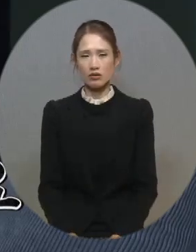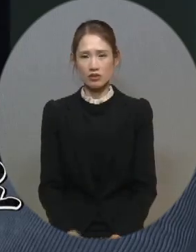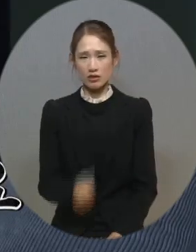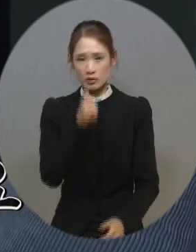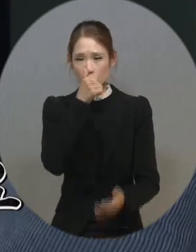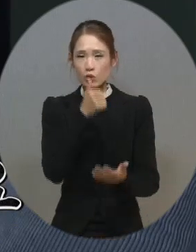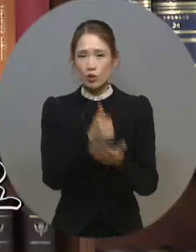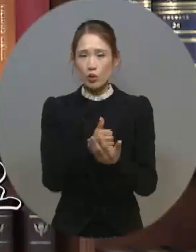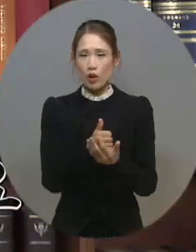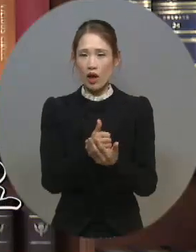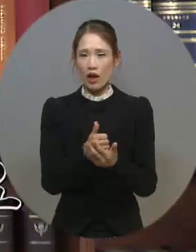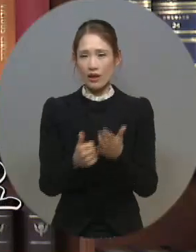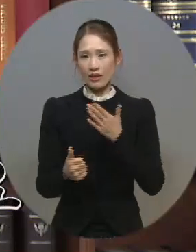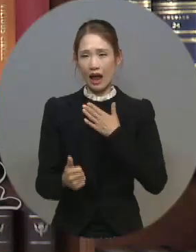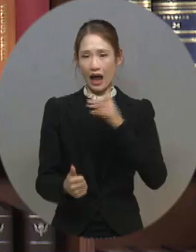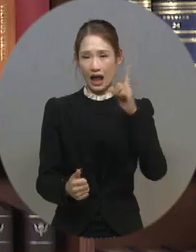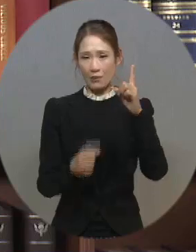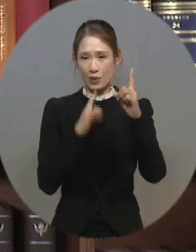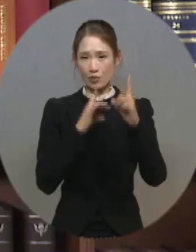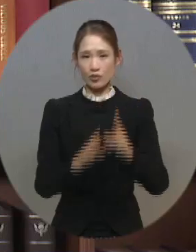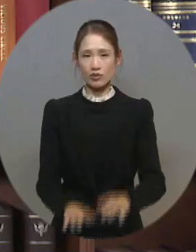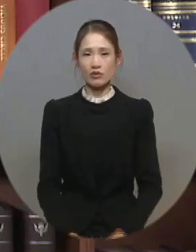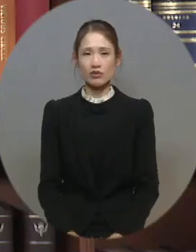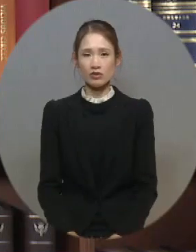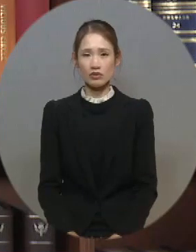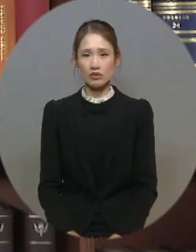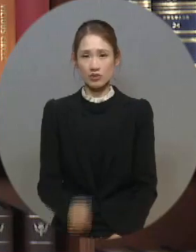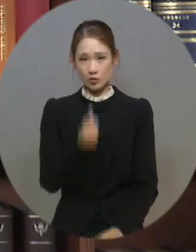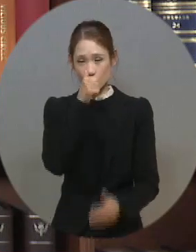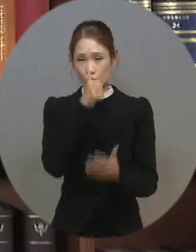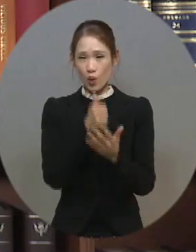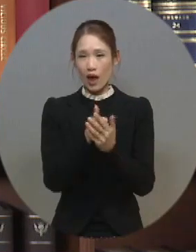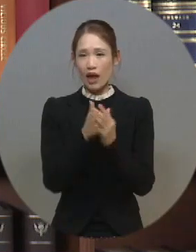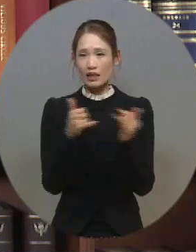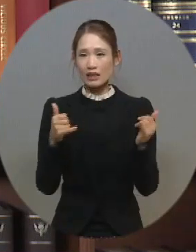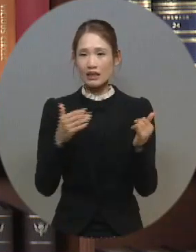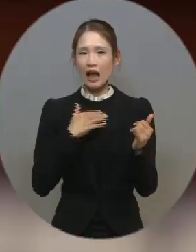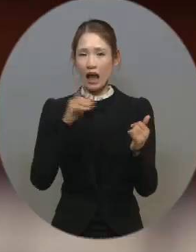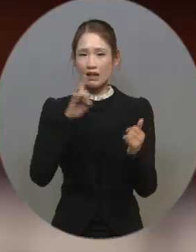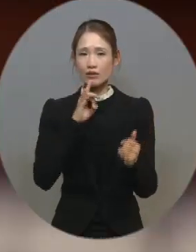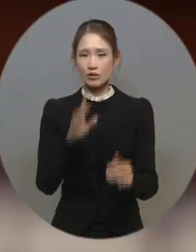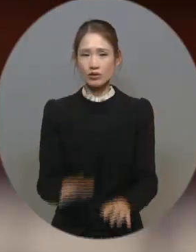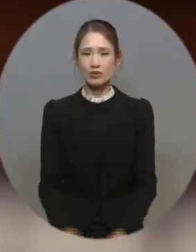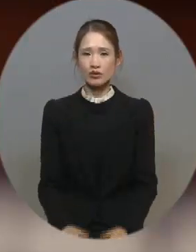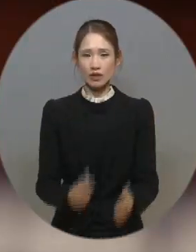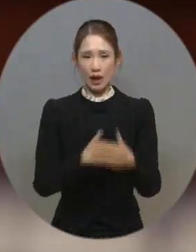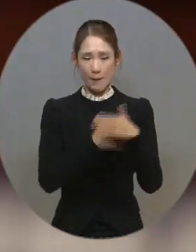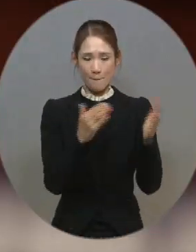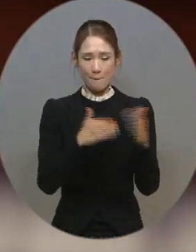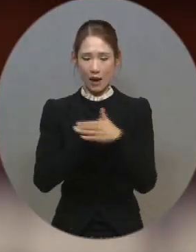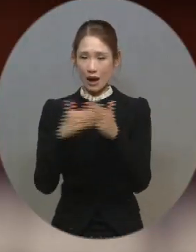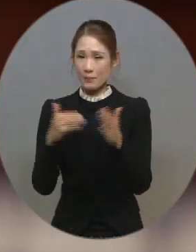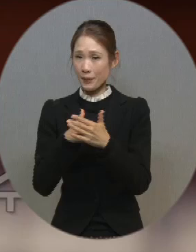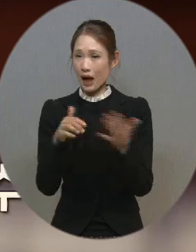죄수는 나 하나밖에 없었어요. 네? 죄수가 하나밖에 없었어요. 방들이 수십 개 방이